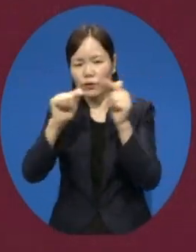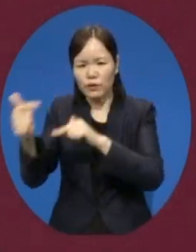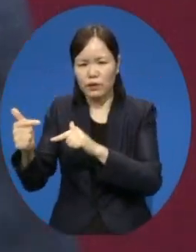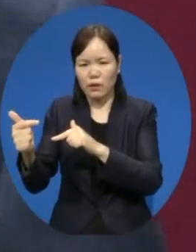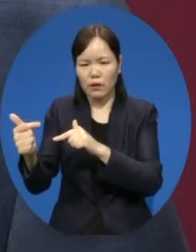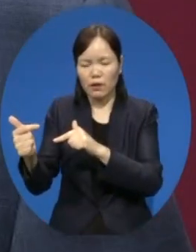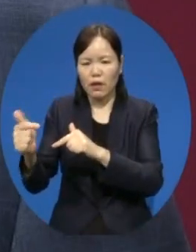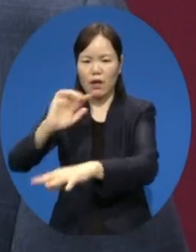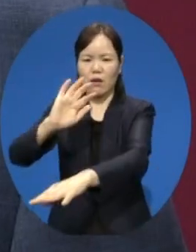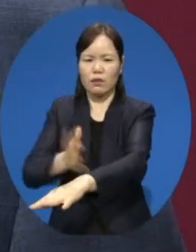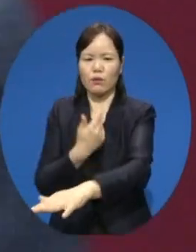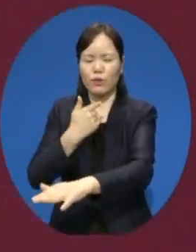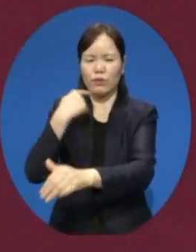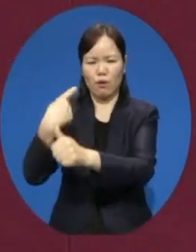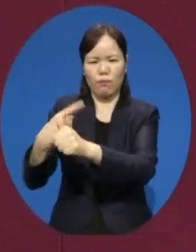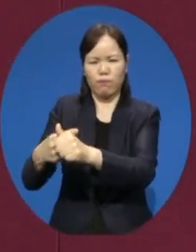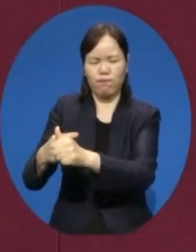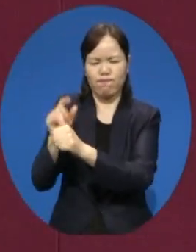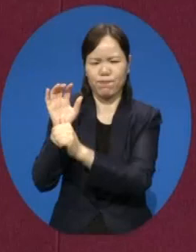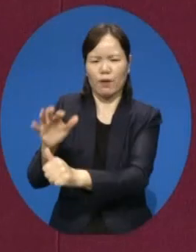책임 넘기고 팔을 비틉니까?